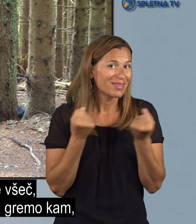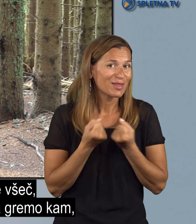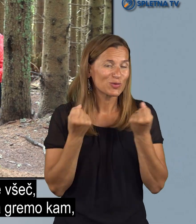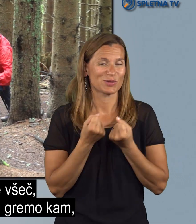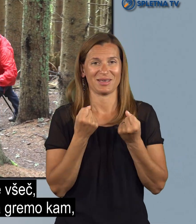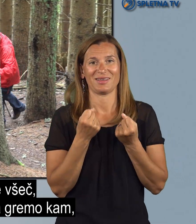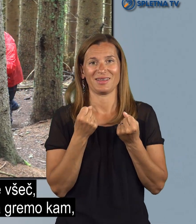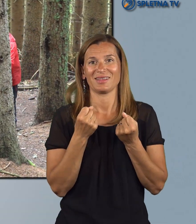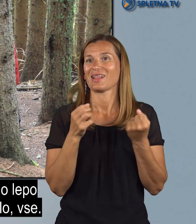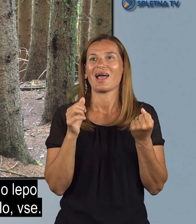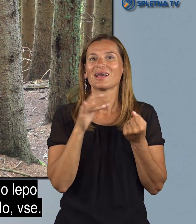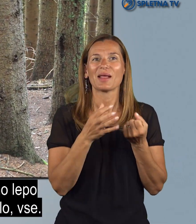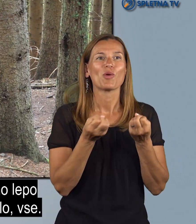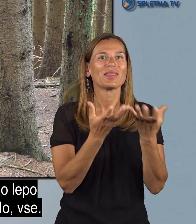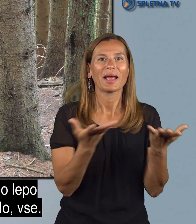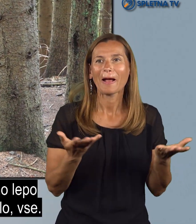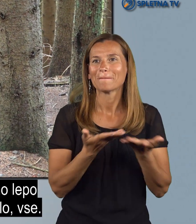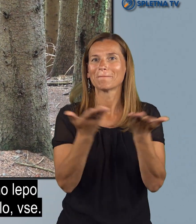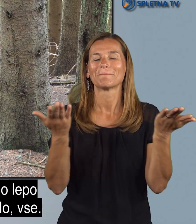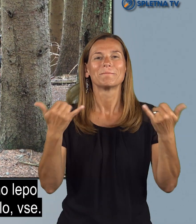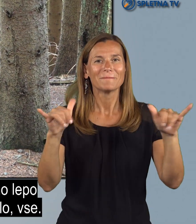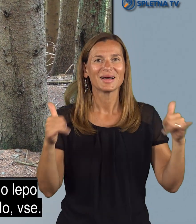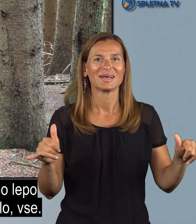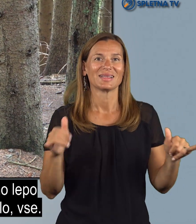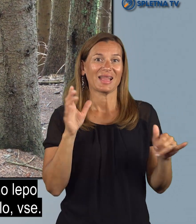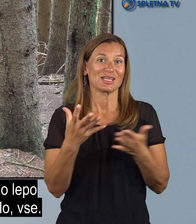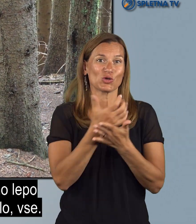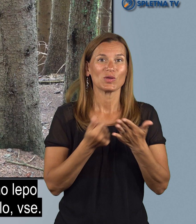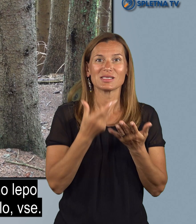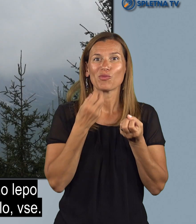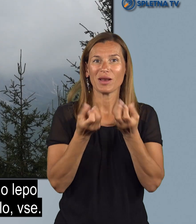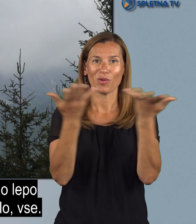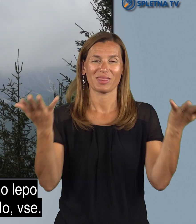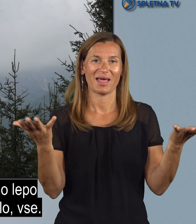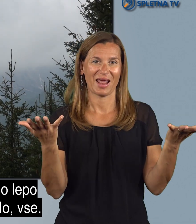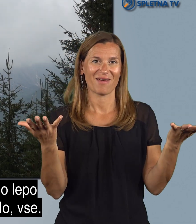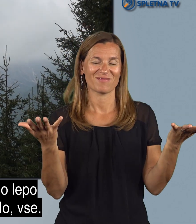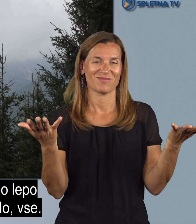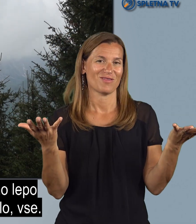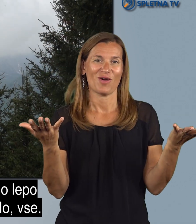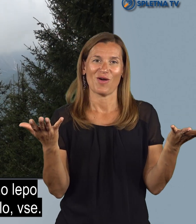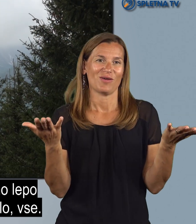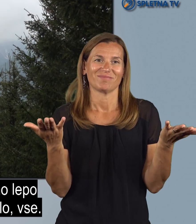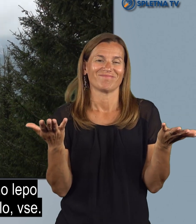da gremo nekam, da izkoristimo vse lepo naravo,